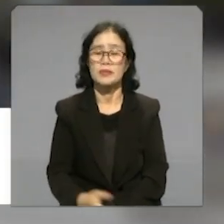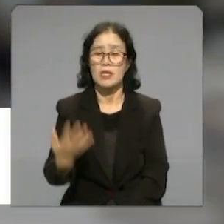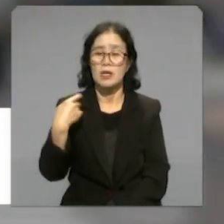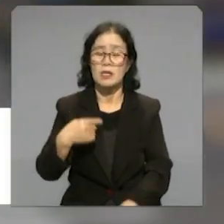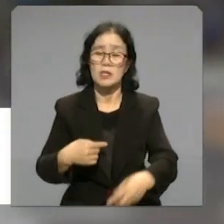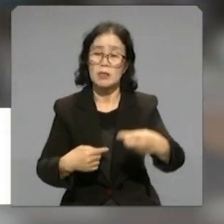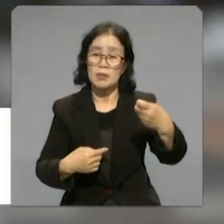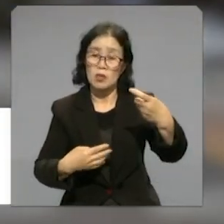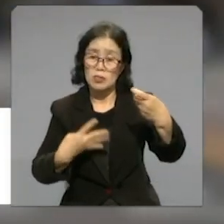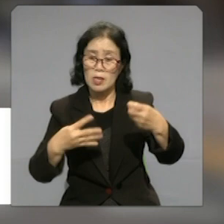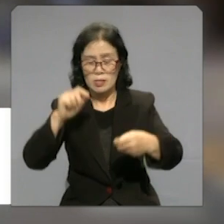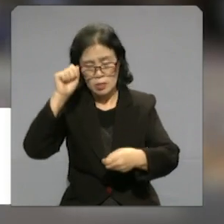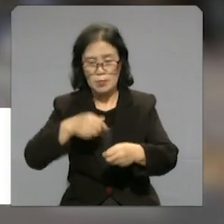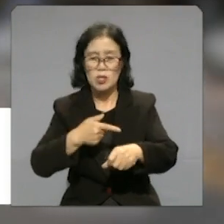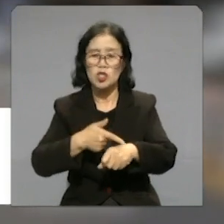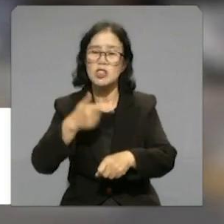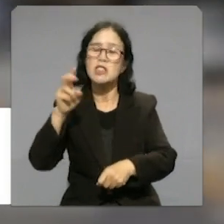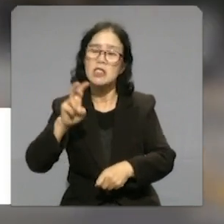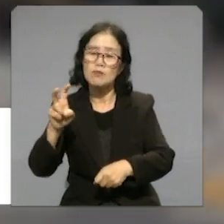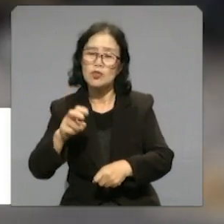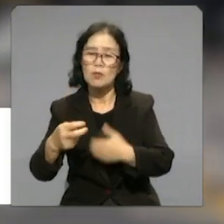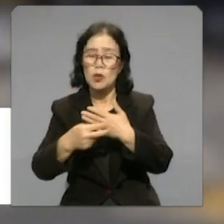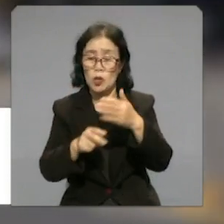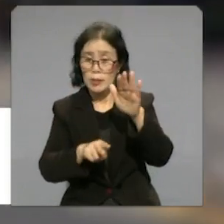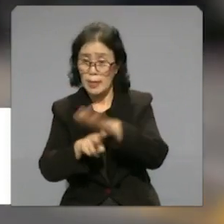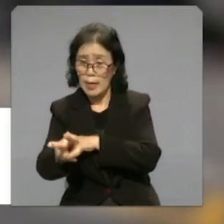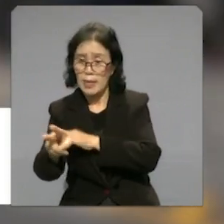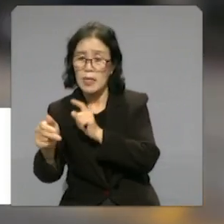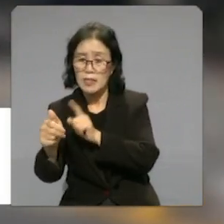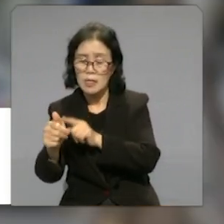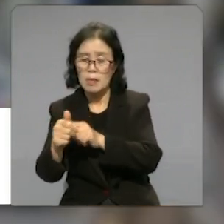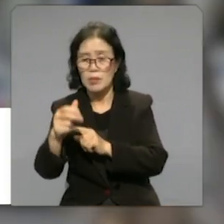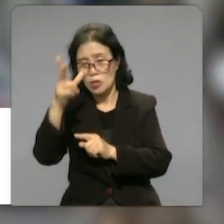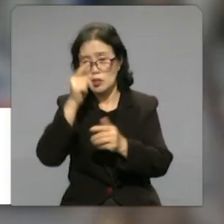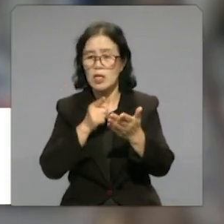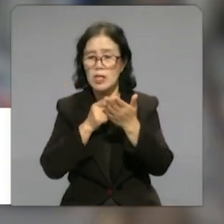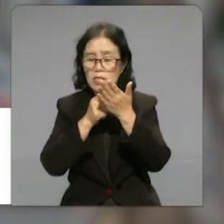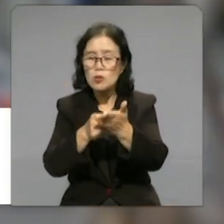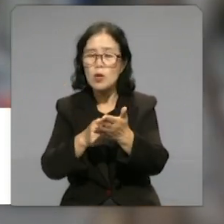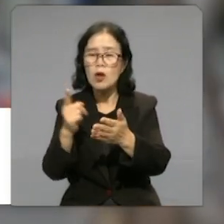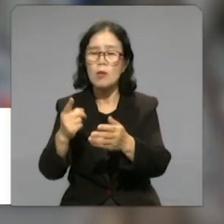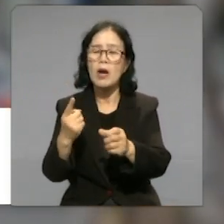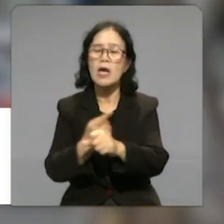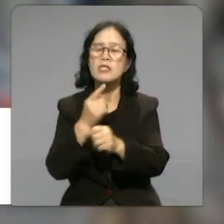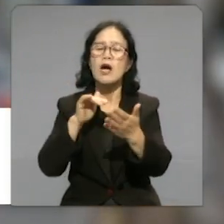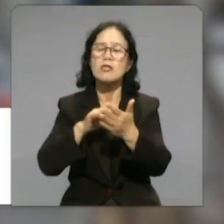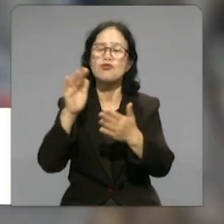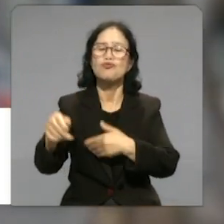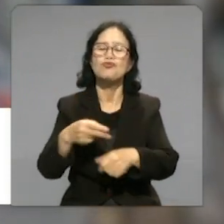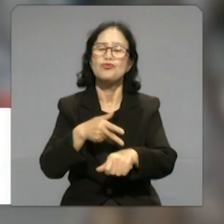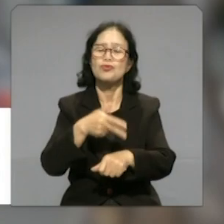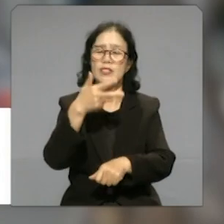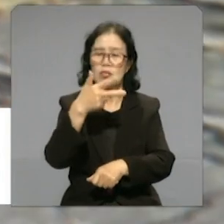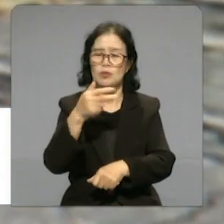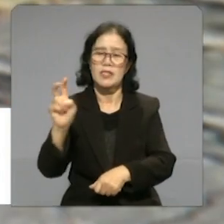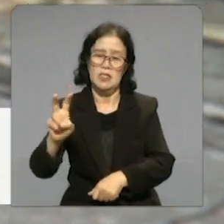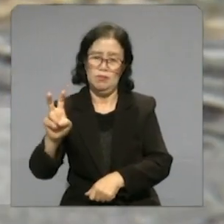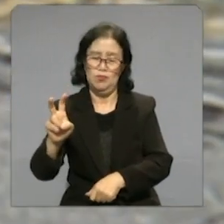4일 오전 6시 20분쯤 병원에서 달아난 김길수를 경찰에 신고한 건 1시간이 지난 7시